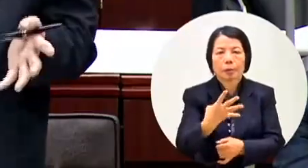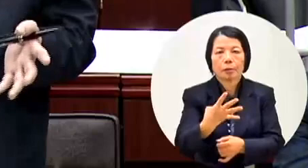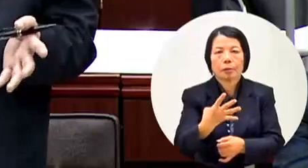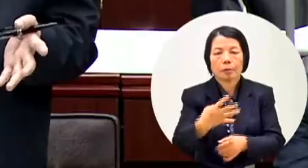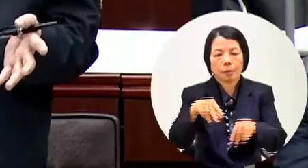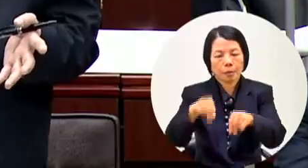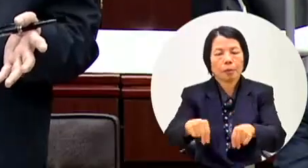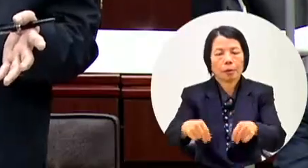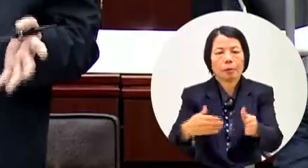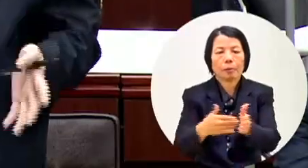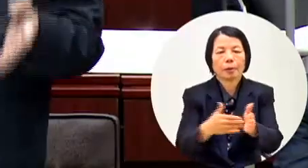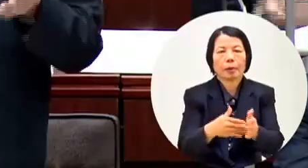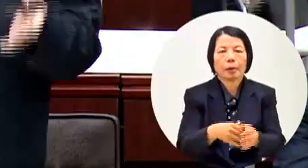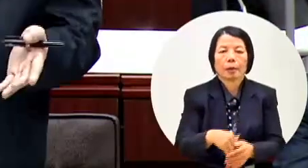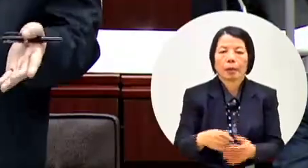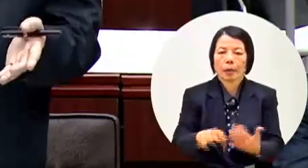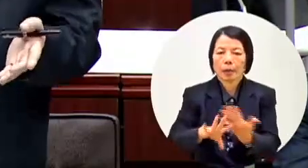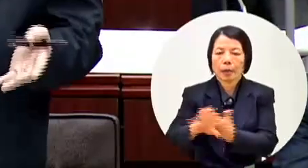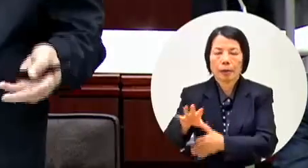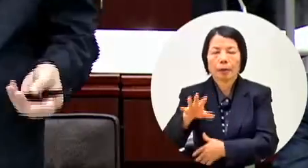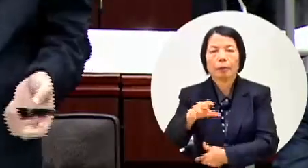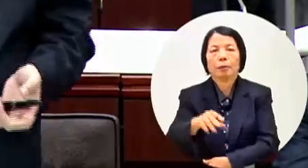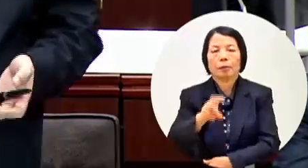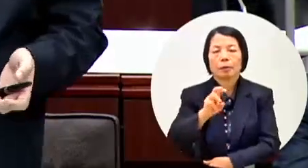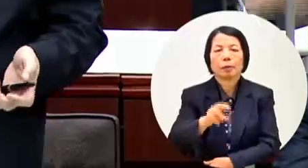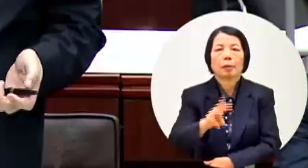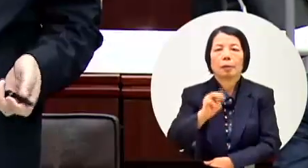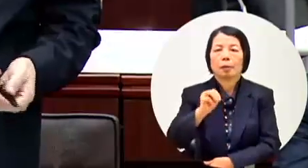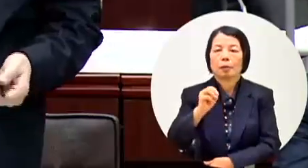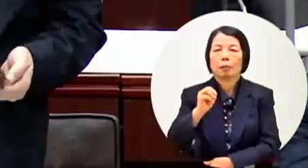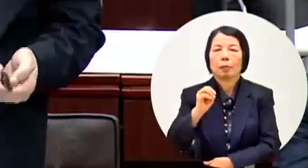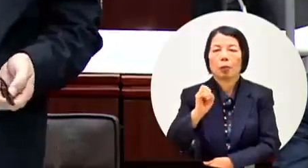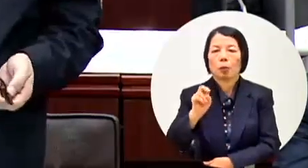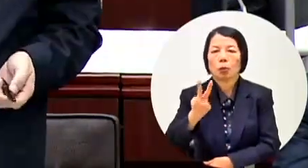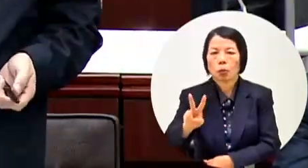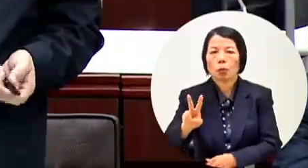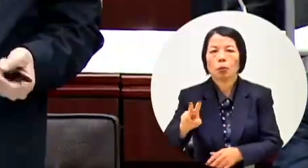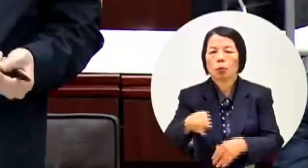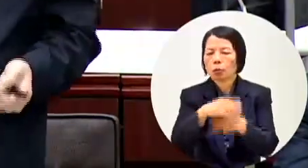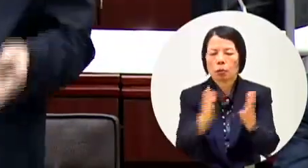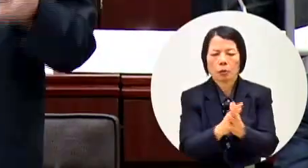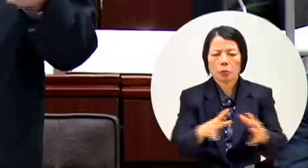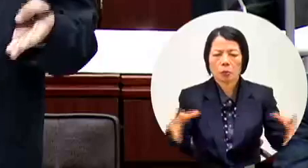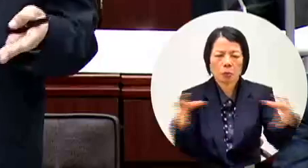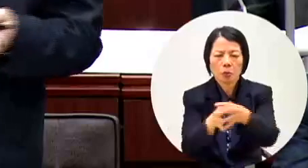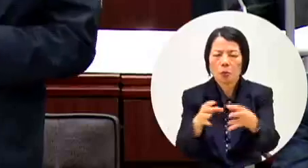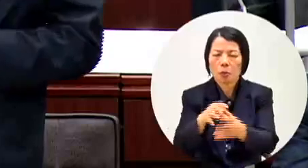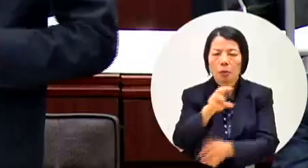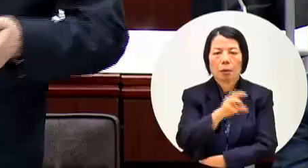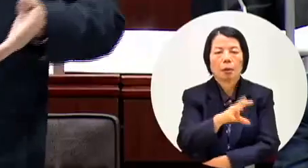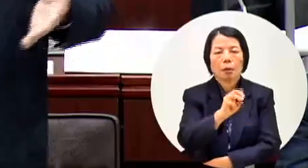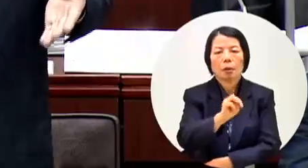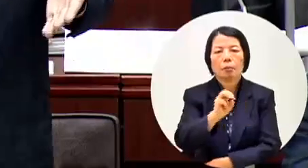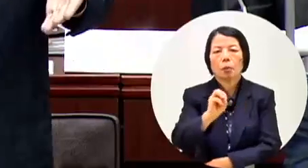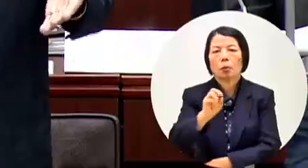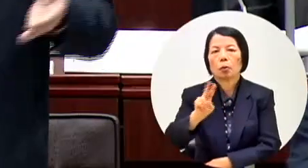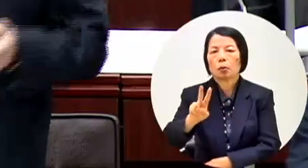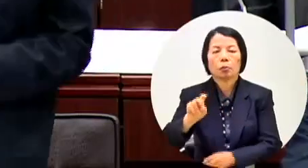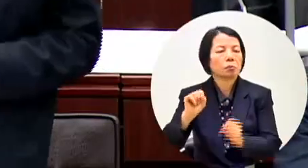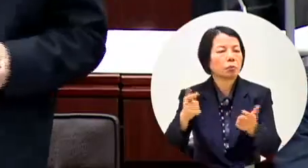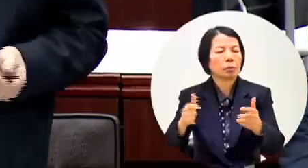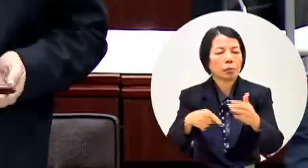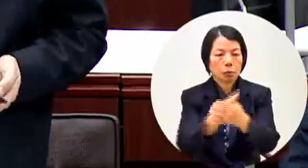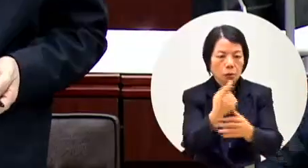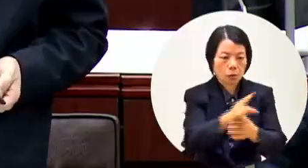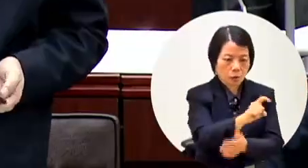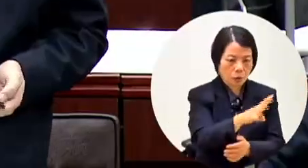6个是 MOU。最近有些有心人一直把我们全部扣成 MOU， 不是的，我们契约会直接就执行下去。